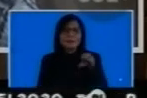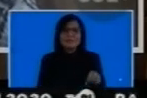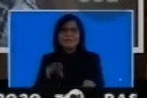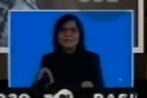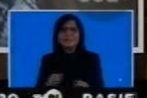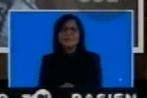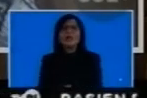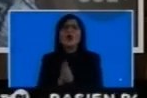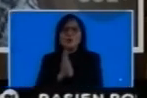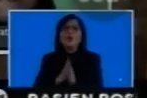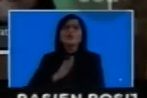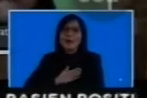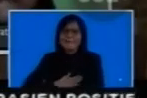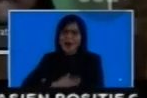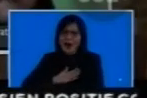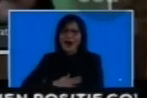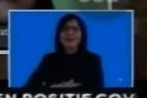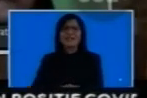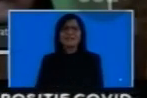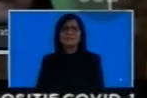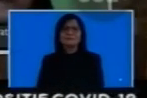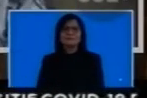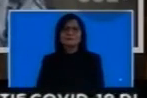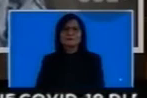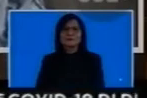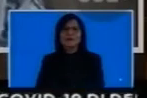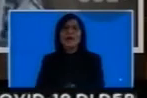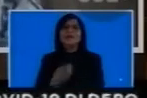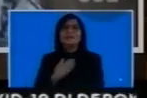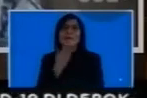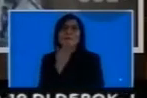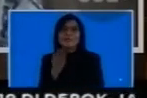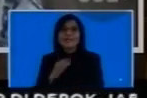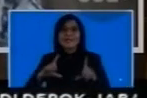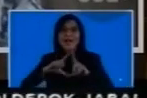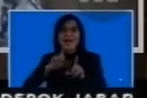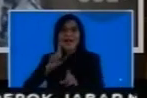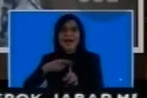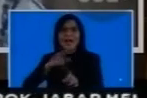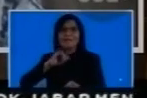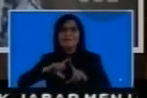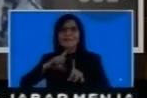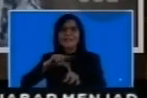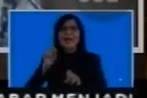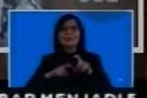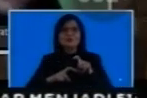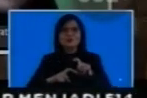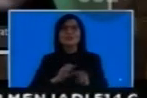Jadi mohon kesabarannya. Iya. Ya, coba Pak. Saya mau tanya sama Alfiatus. Apa kabar